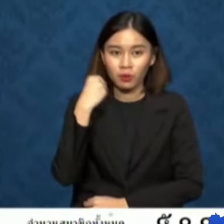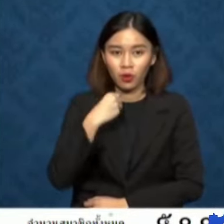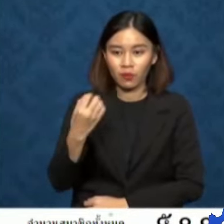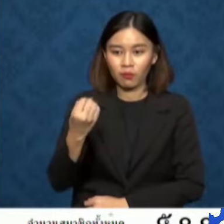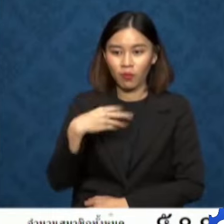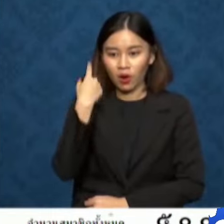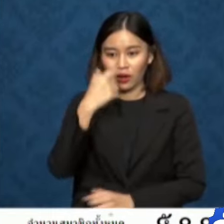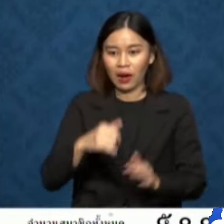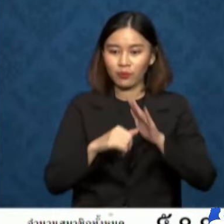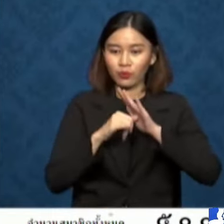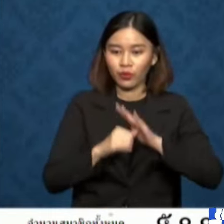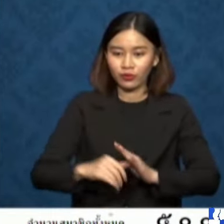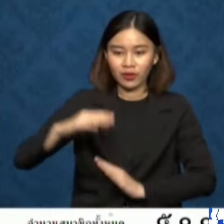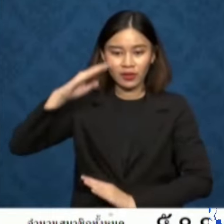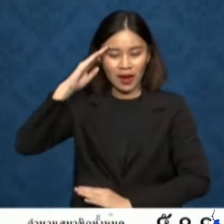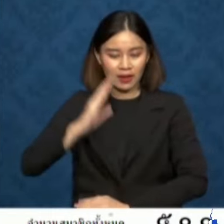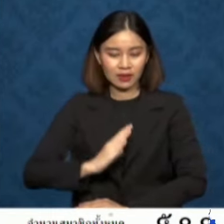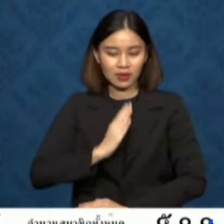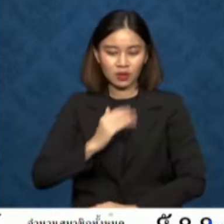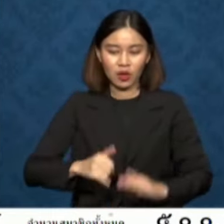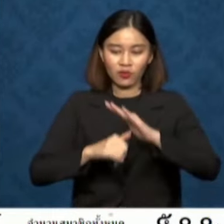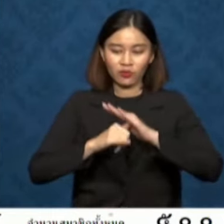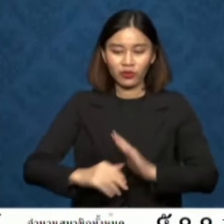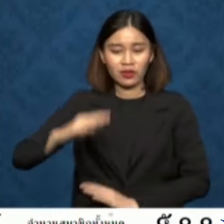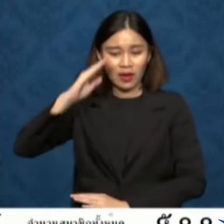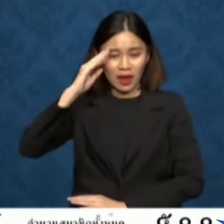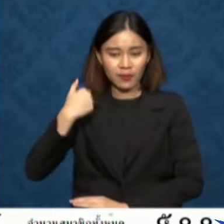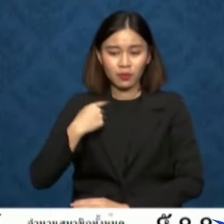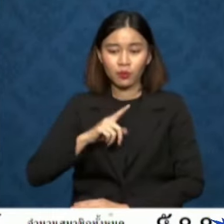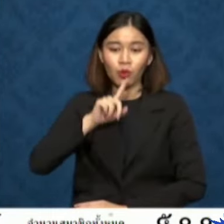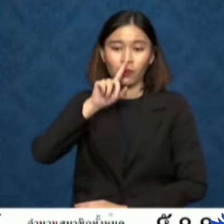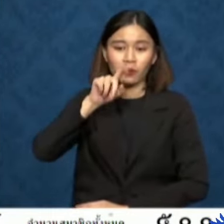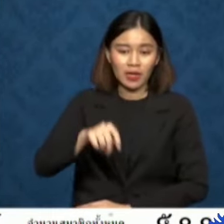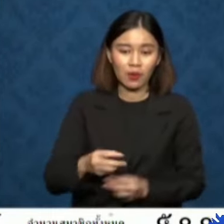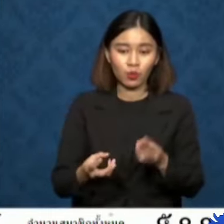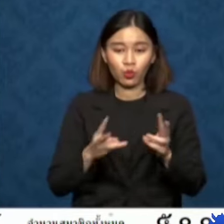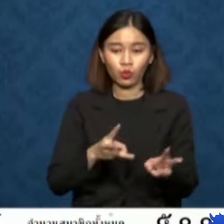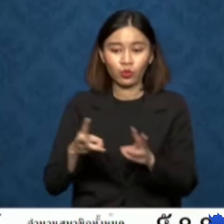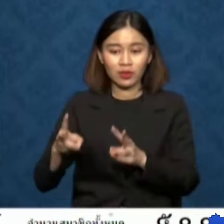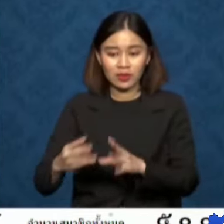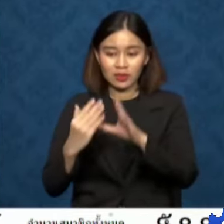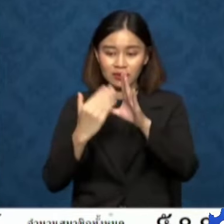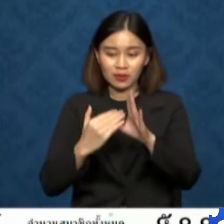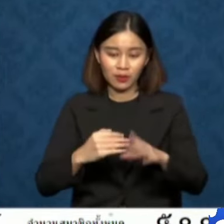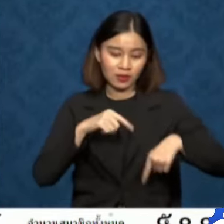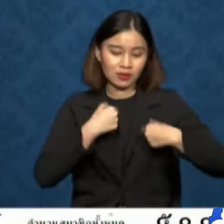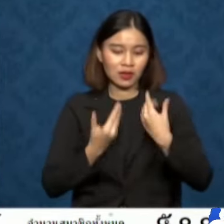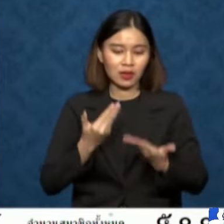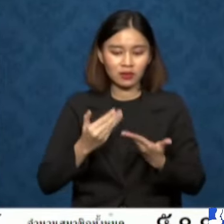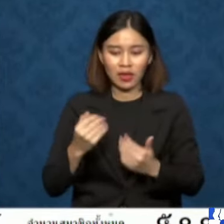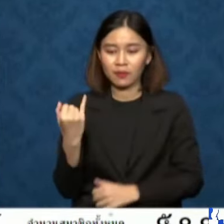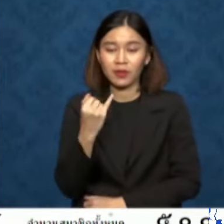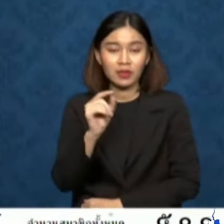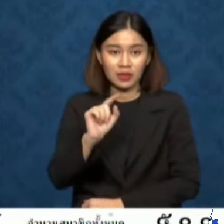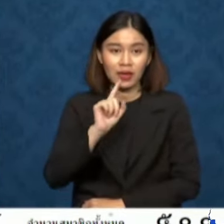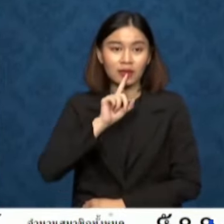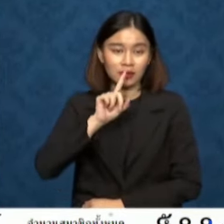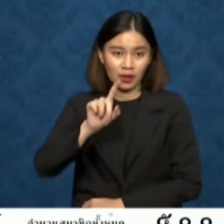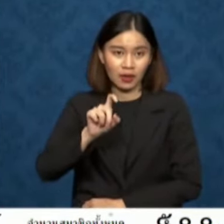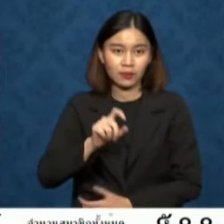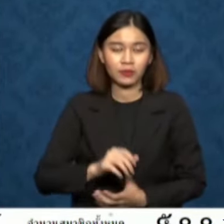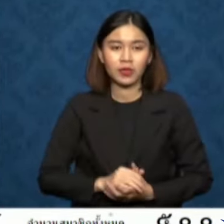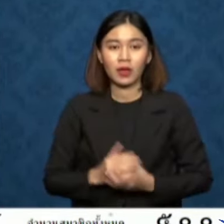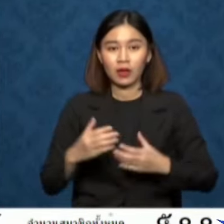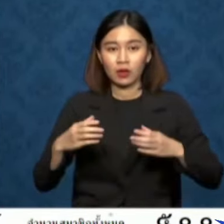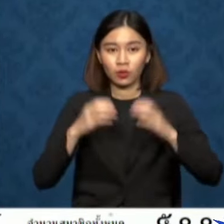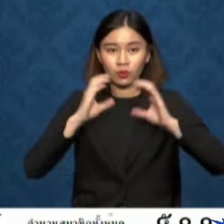คนด้อยฆ่าทหารบ้างด้อยศักดิ์ศรีทหารบ้างผมถามว่าการเกณฑ์ทหารแบบสมัครใจมันไม่ดีตรงไหนถ้า